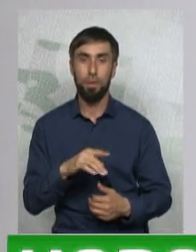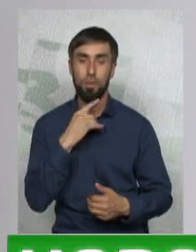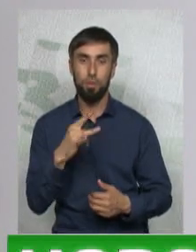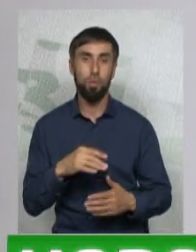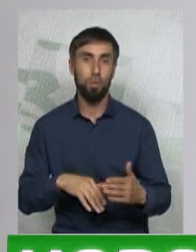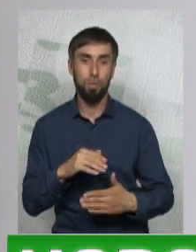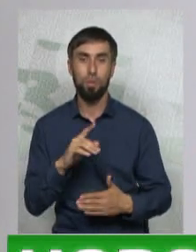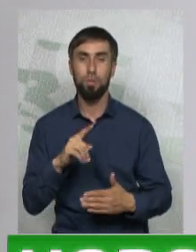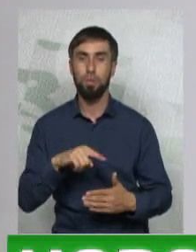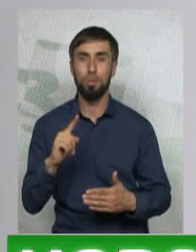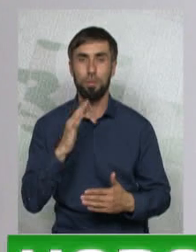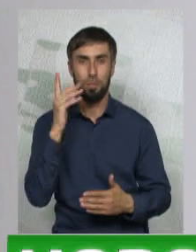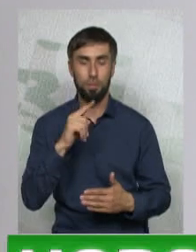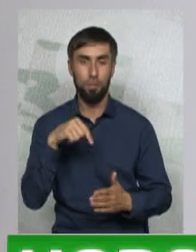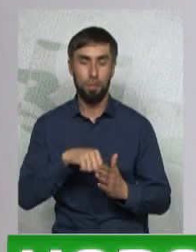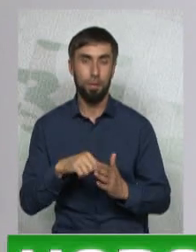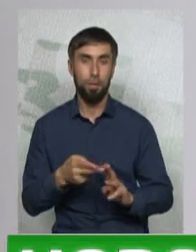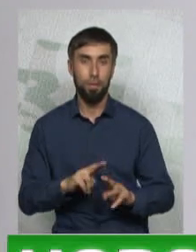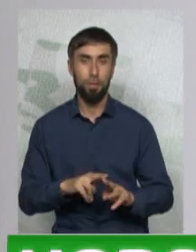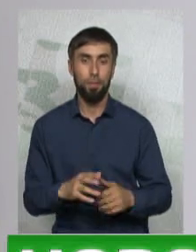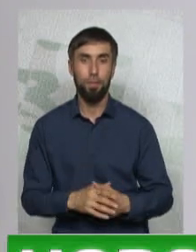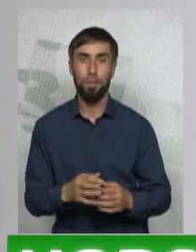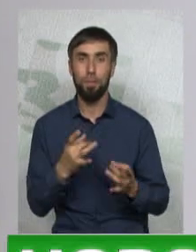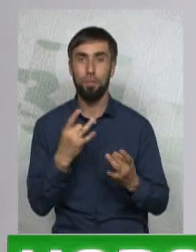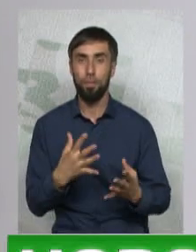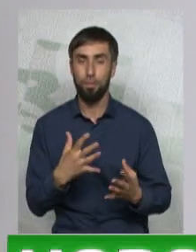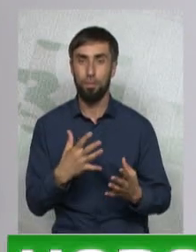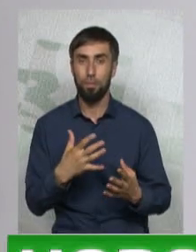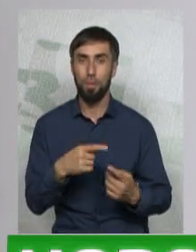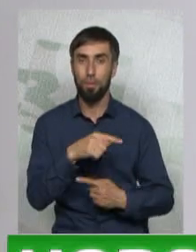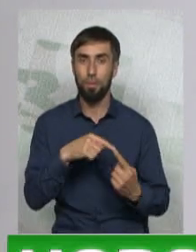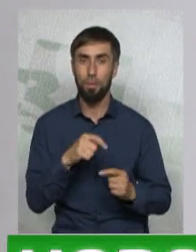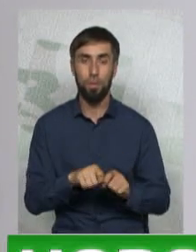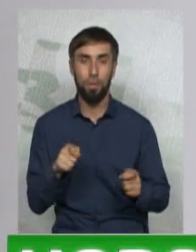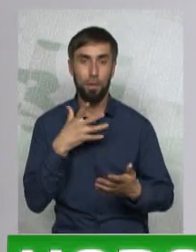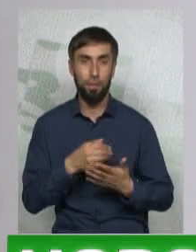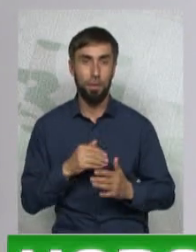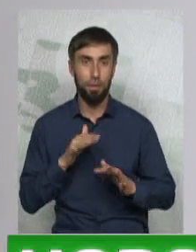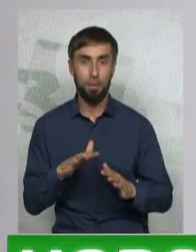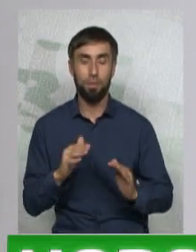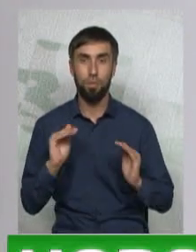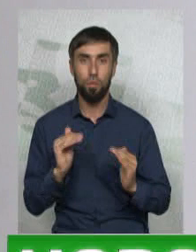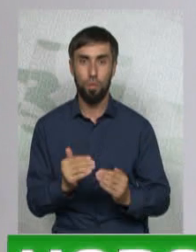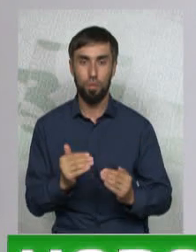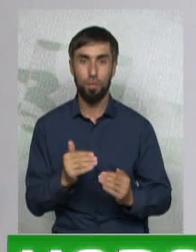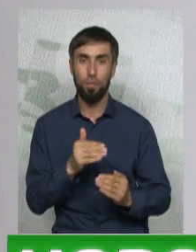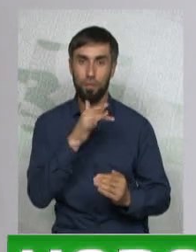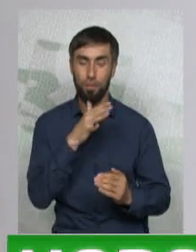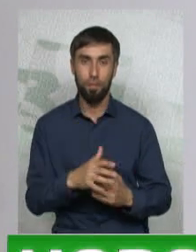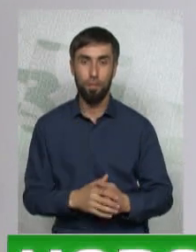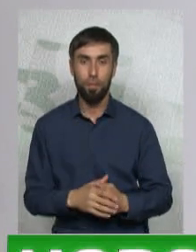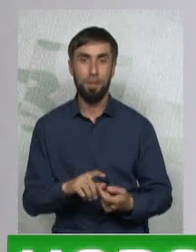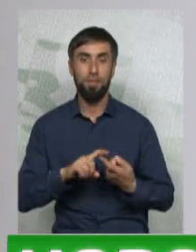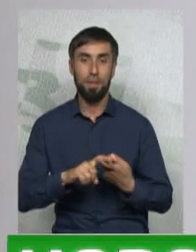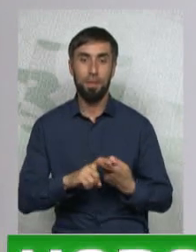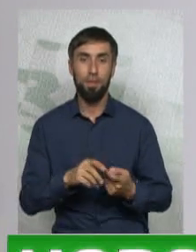значит улучшился инвестиционный климат? Это значит, что проще бизнесменам стало открывать свое собственное дело. Сократились периоды,